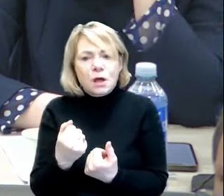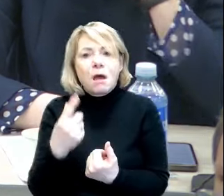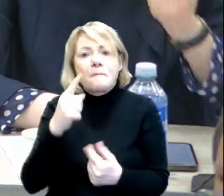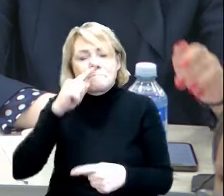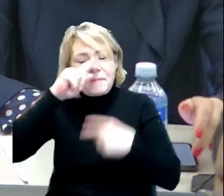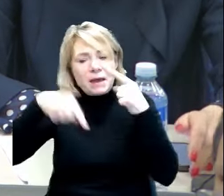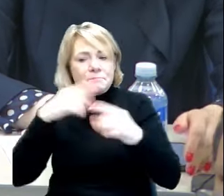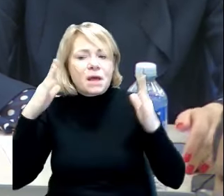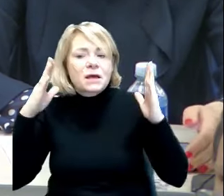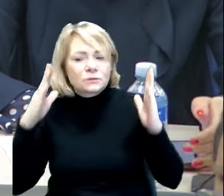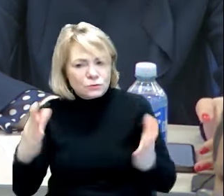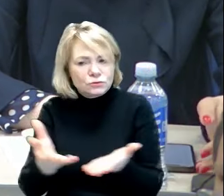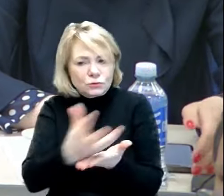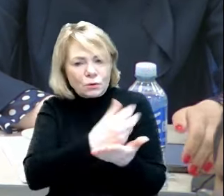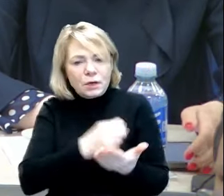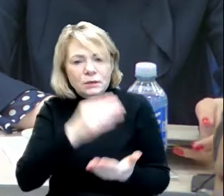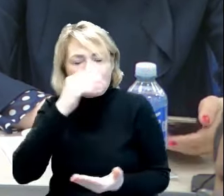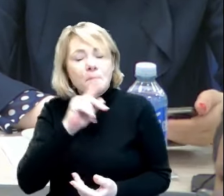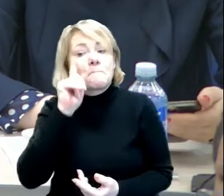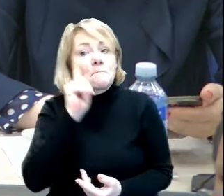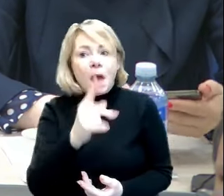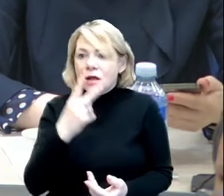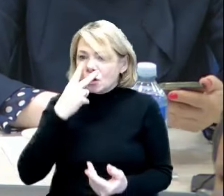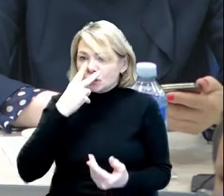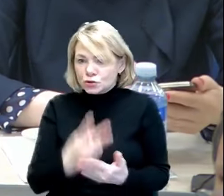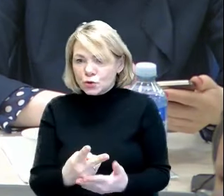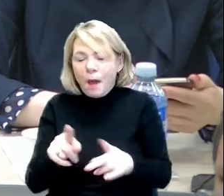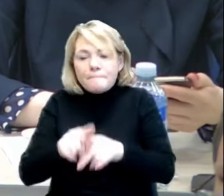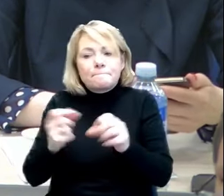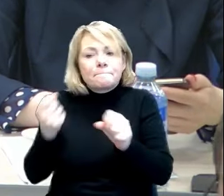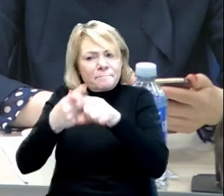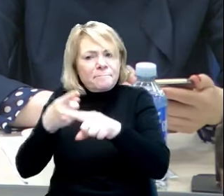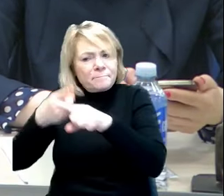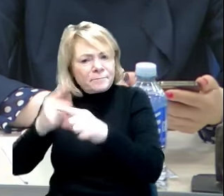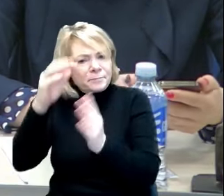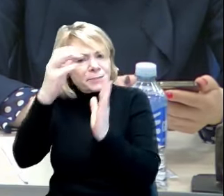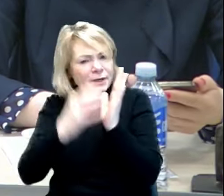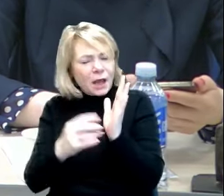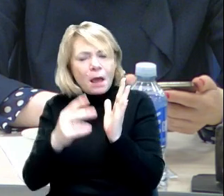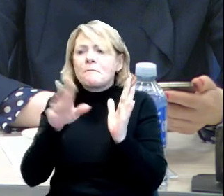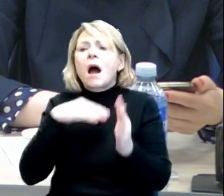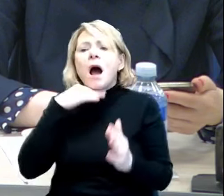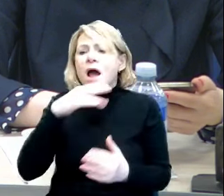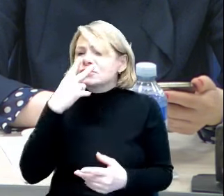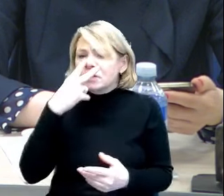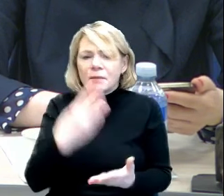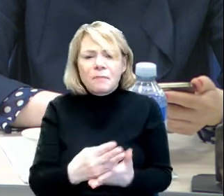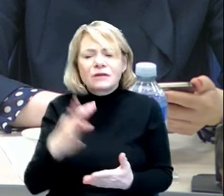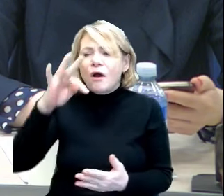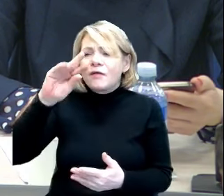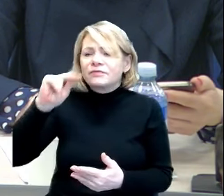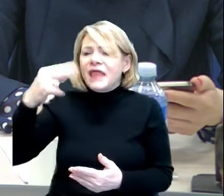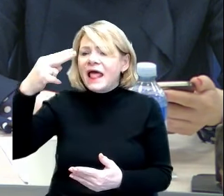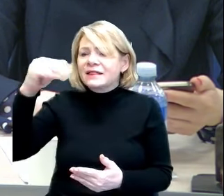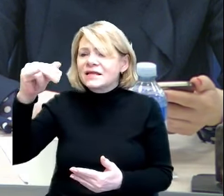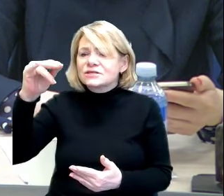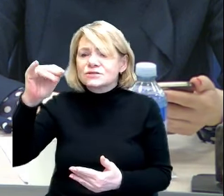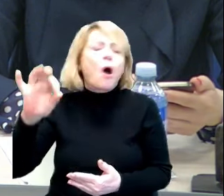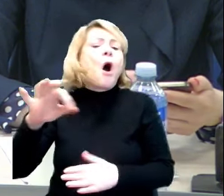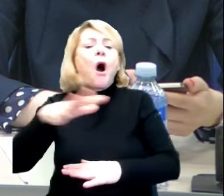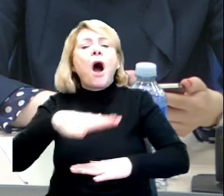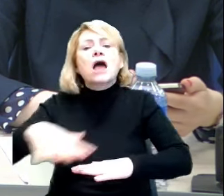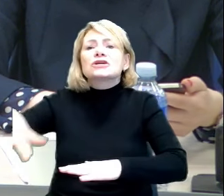į priedą labai aiškiai matosi kad teniso aikštelės nusidėvėjimo suma